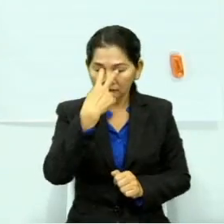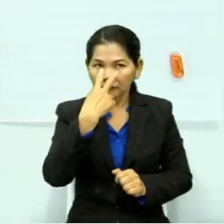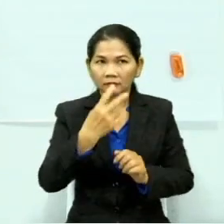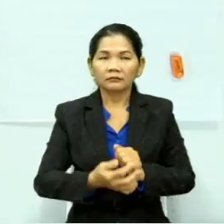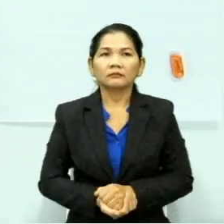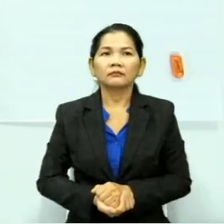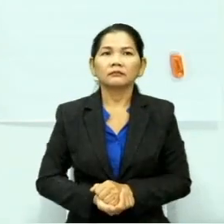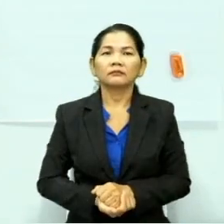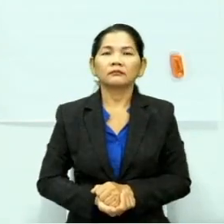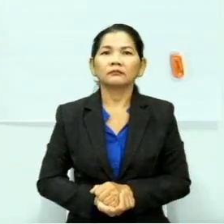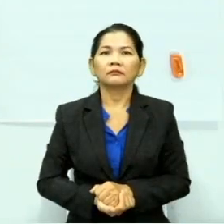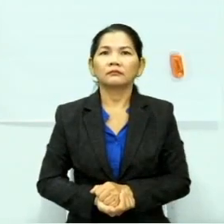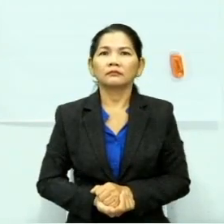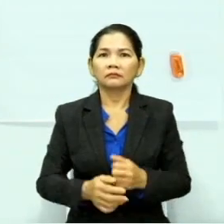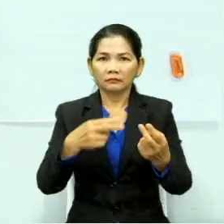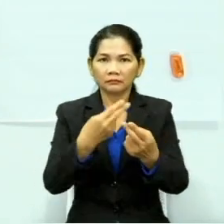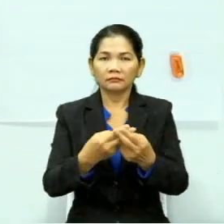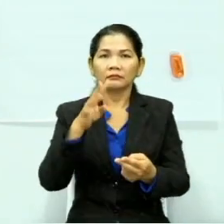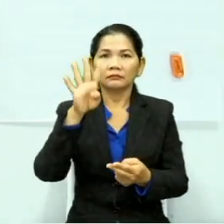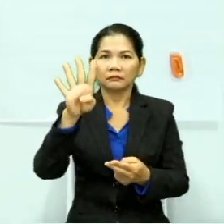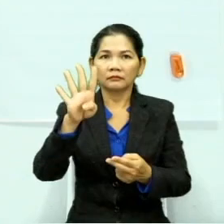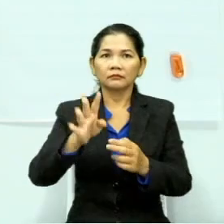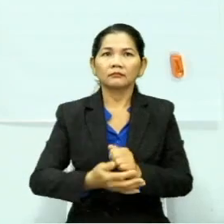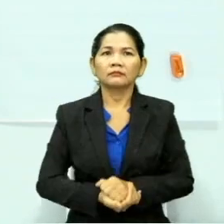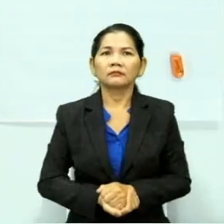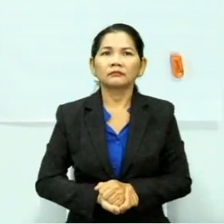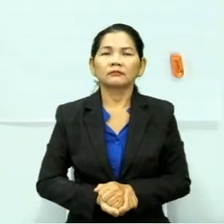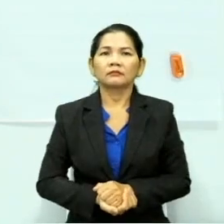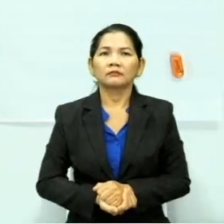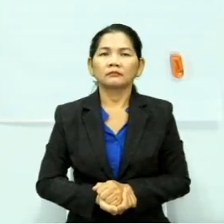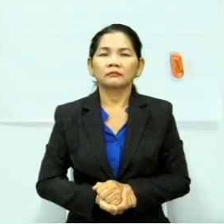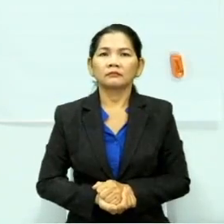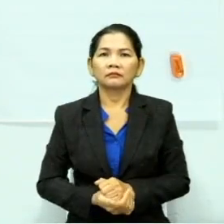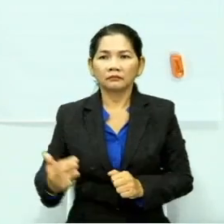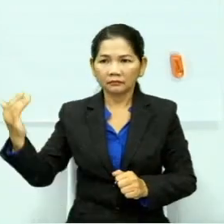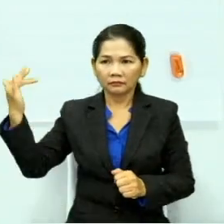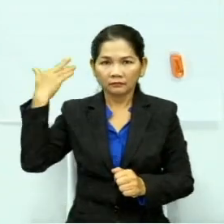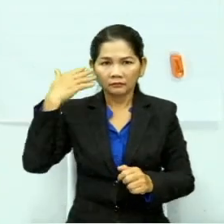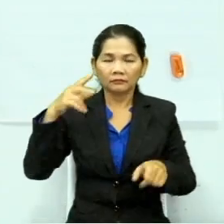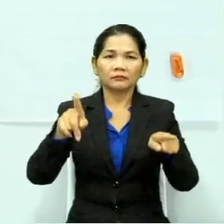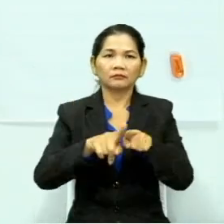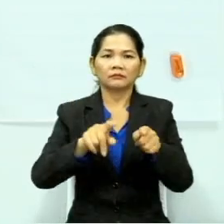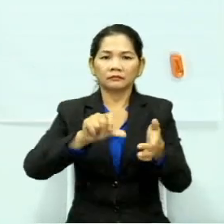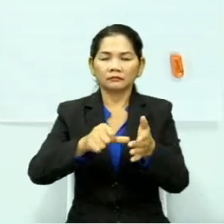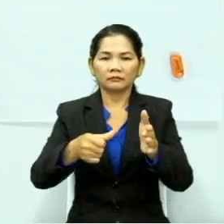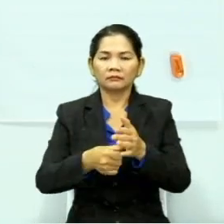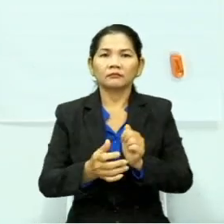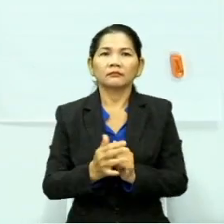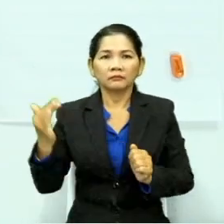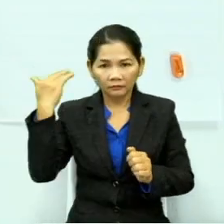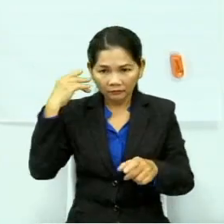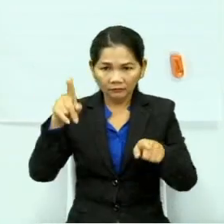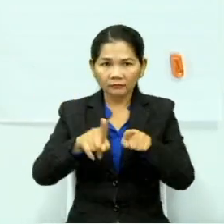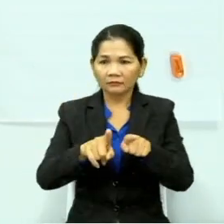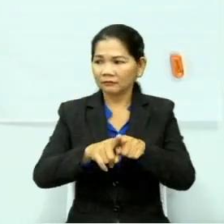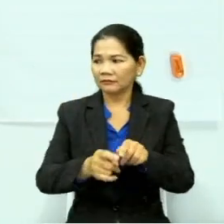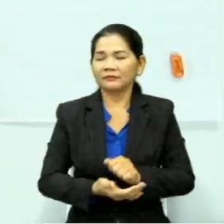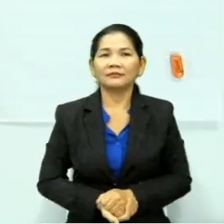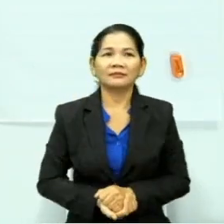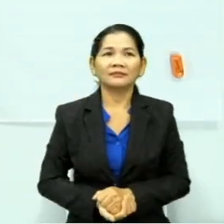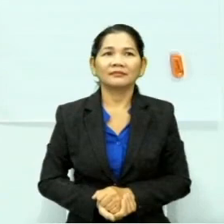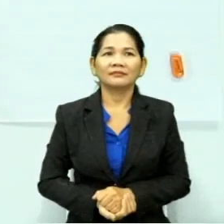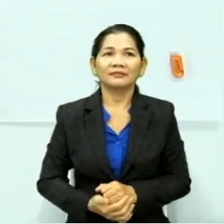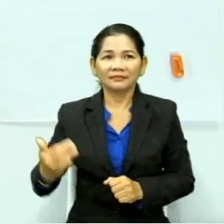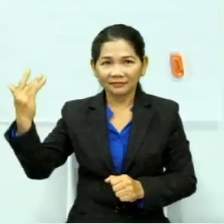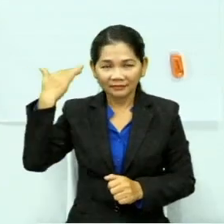cha trong lái thì buồn sạ tê sạ sạm cha cứ biển để miền số đôi khnề cha